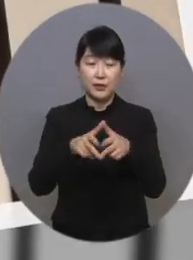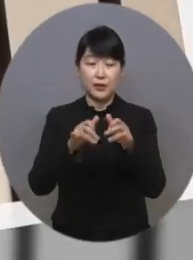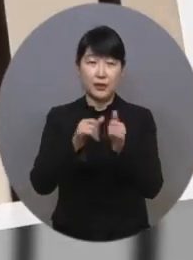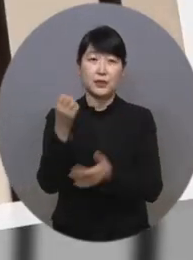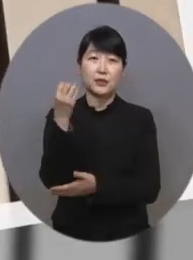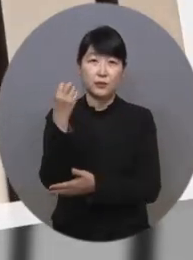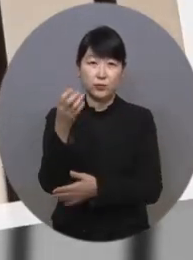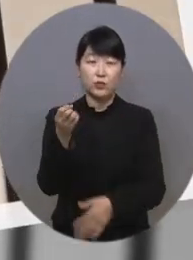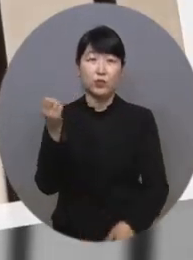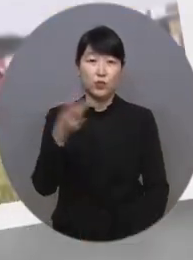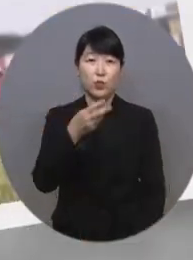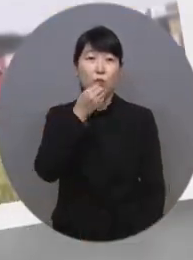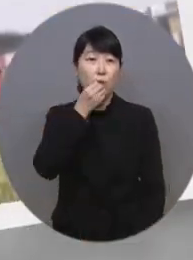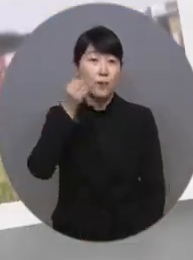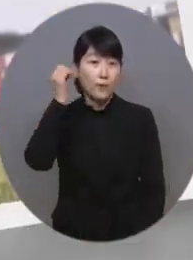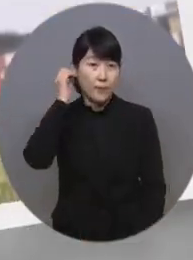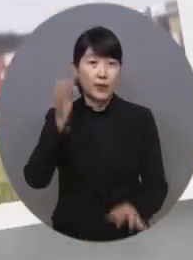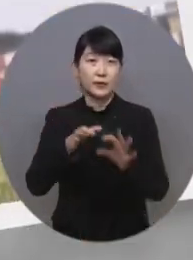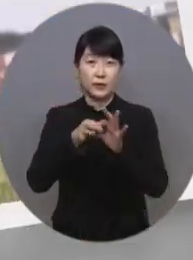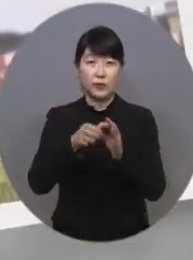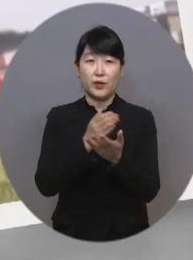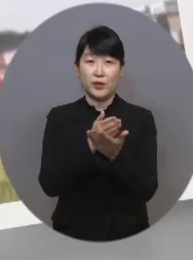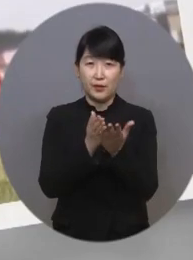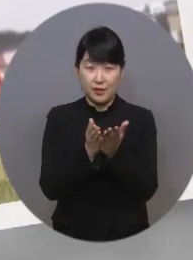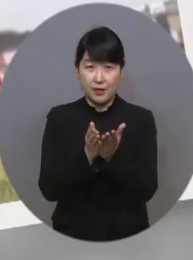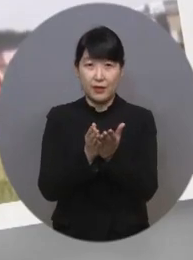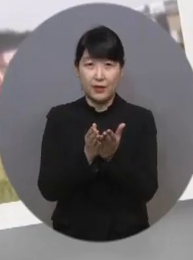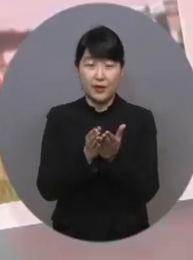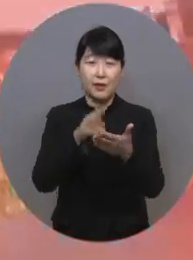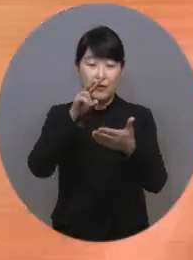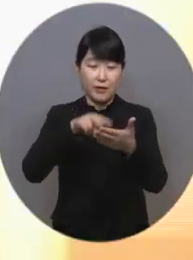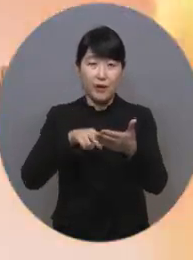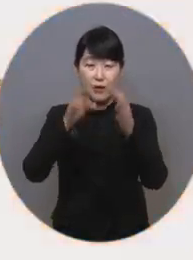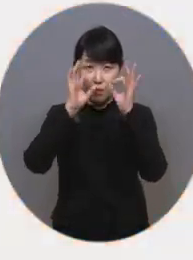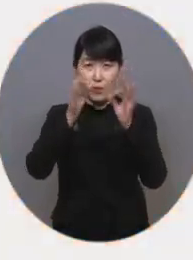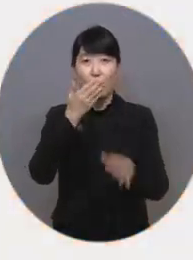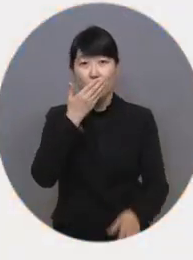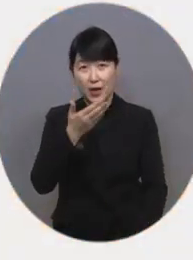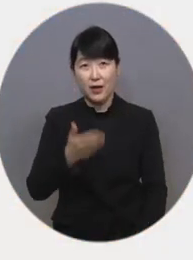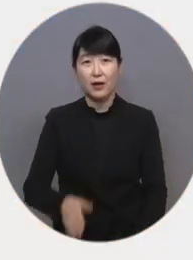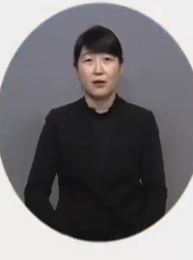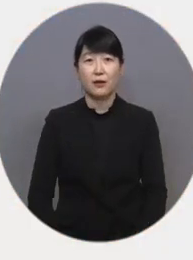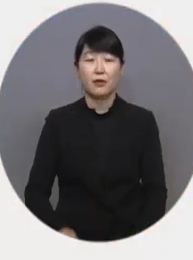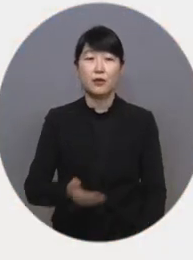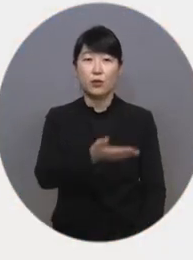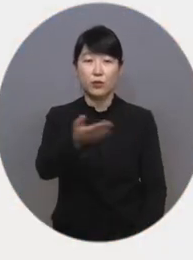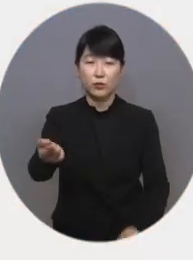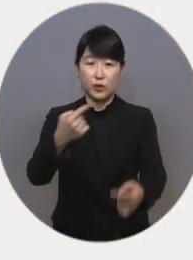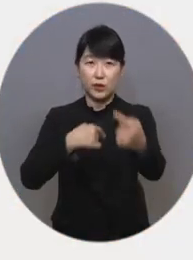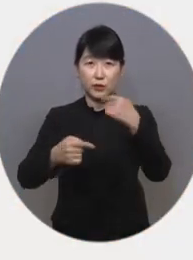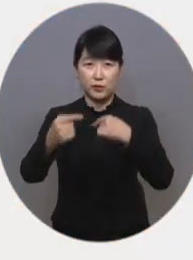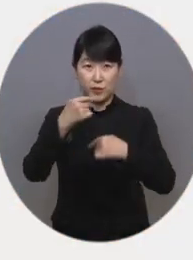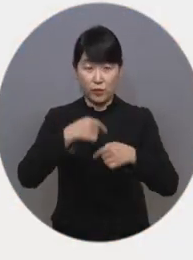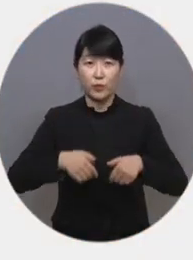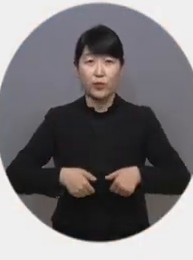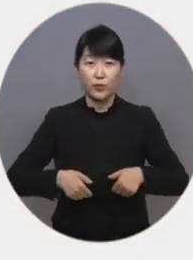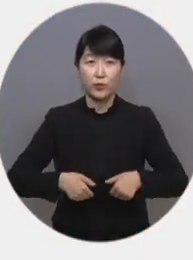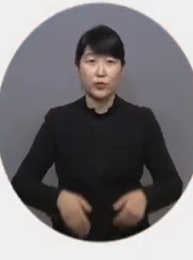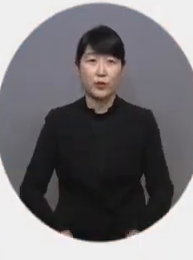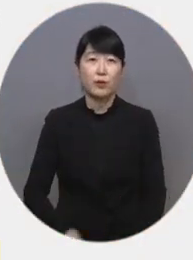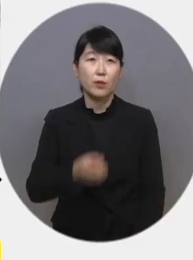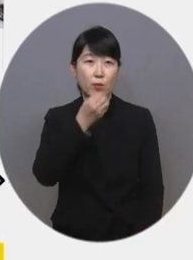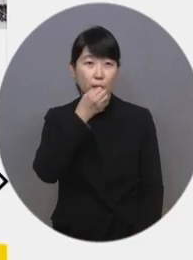뉴스 홈페이지를 통해 보다 다양한 소식을 접할 수 있습니다. 시청자 여러분의 제보를 기다립니다. 웰페어